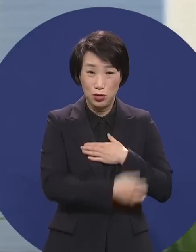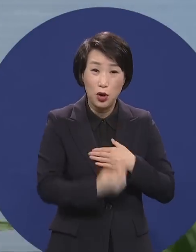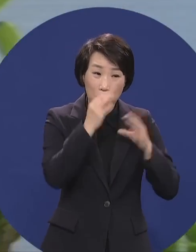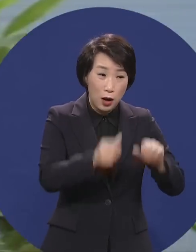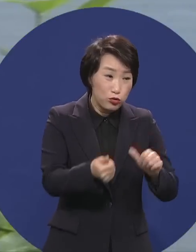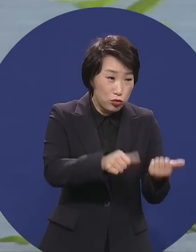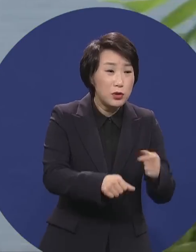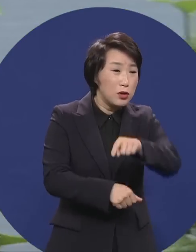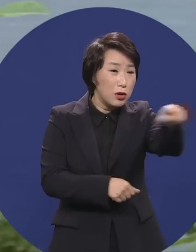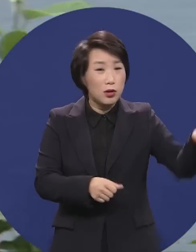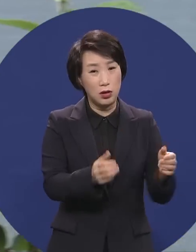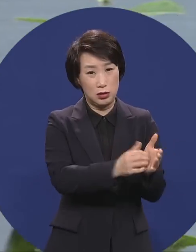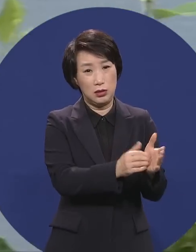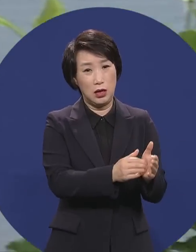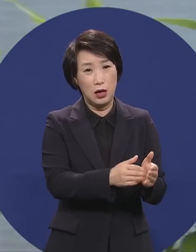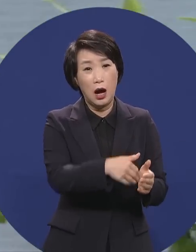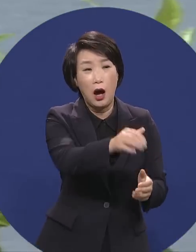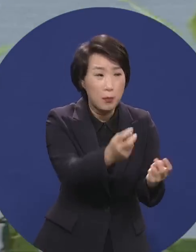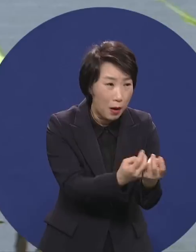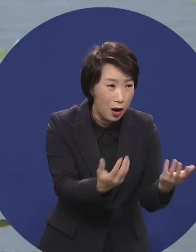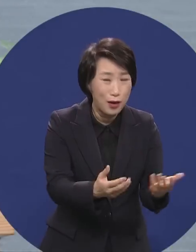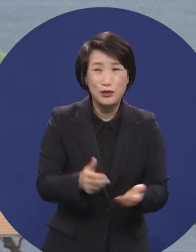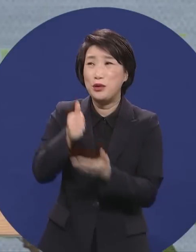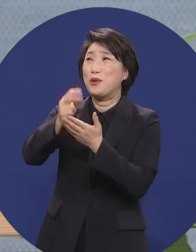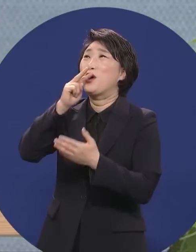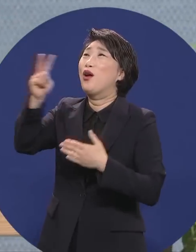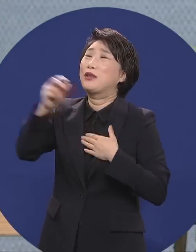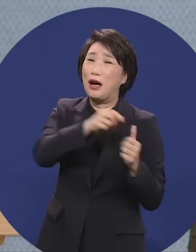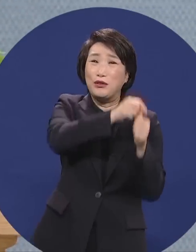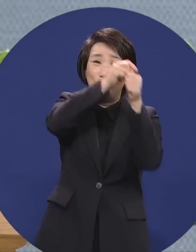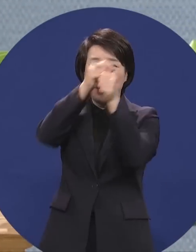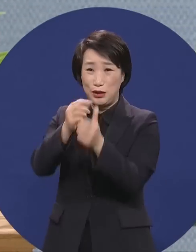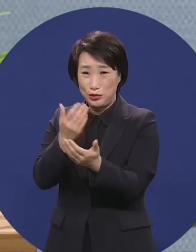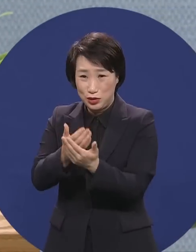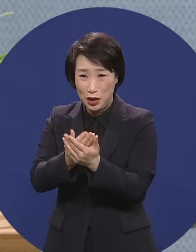그것도 끝나버립니다. 갈 길이 없습니다. 주여 나를 살려주세요.